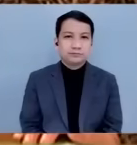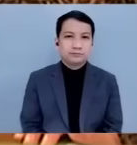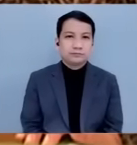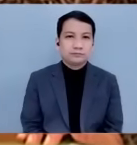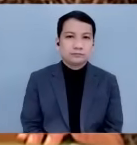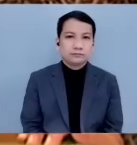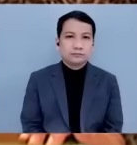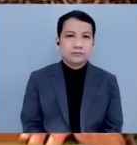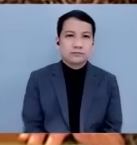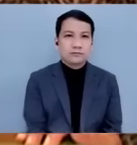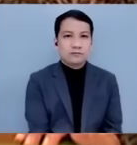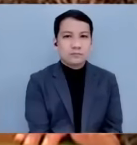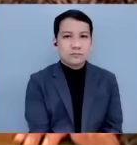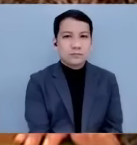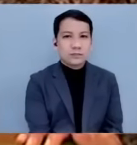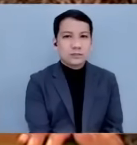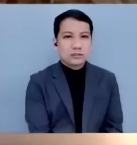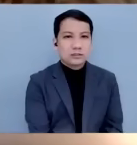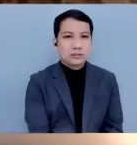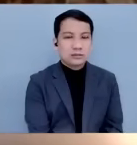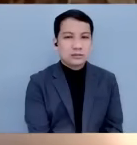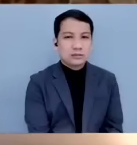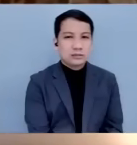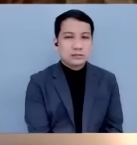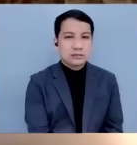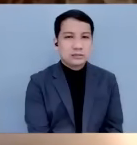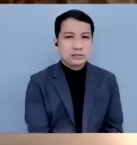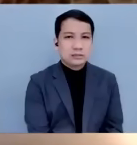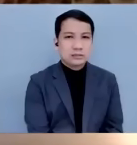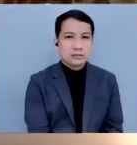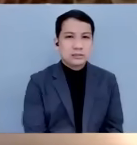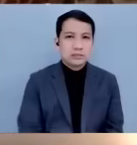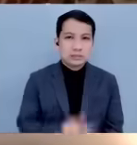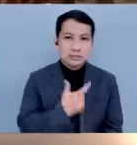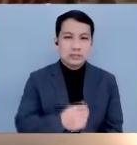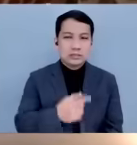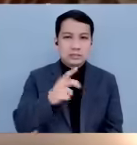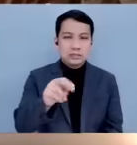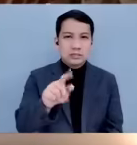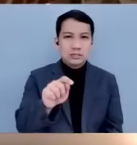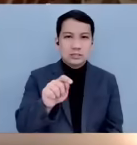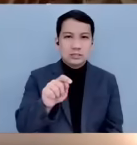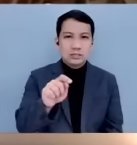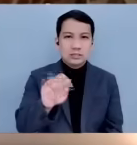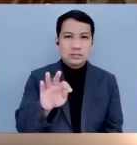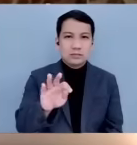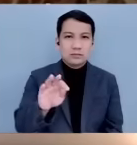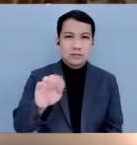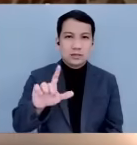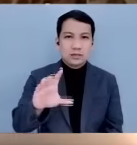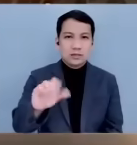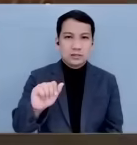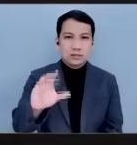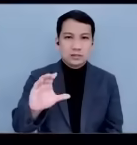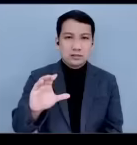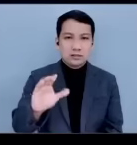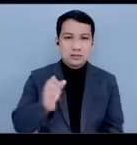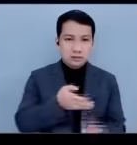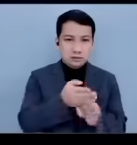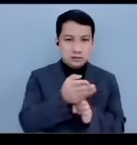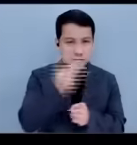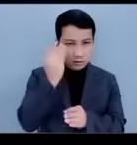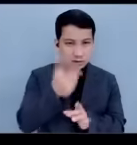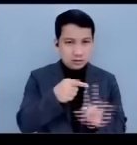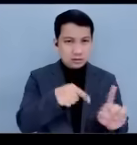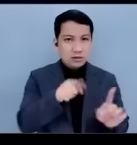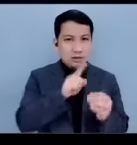Guilty ang hatol ng Korte Suprema sa dating tagapagsalita ng NTF-LCAC na si Lorraine Badoy para sa indirect contempt. Kaugnay yan ng